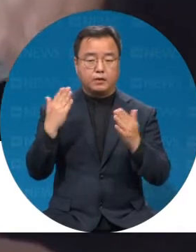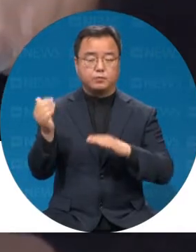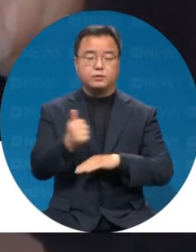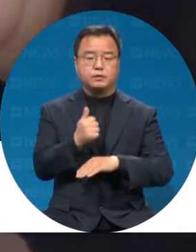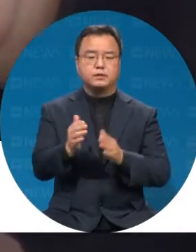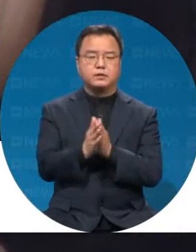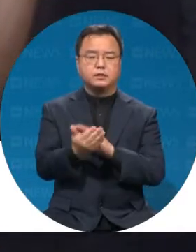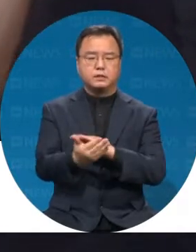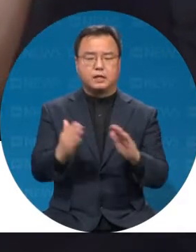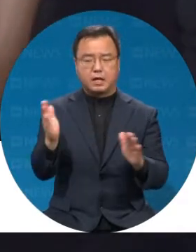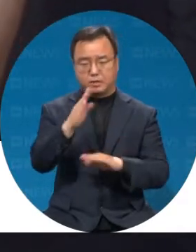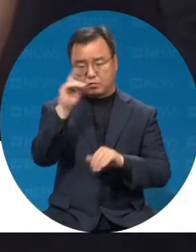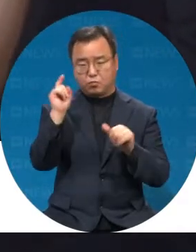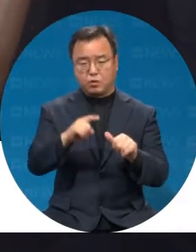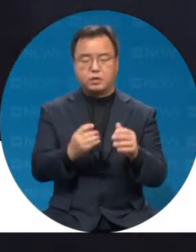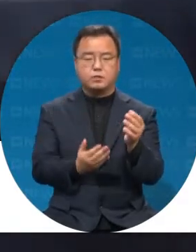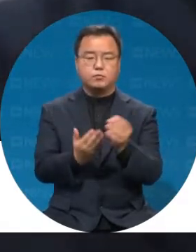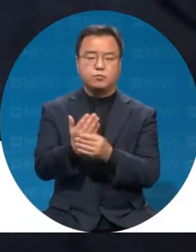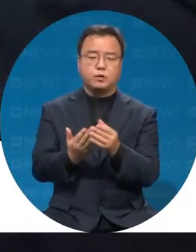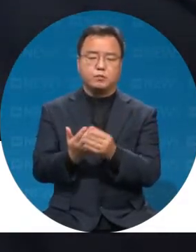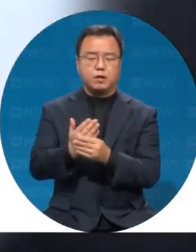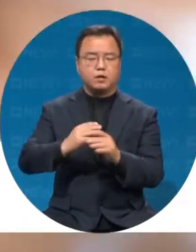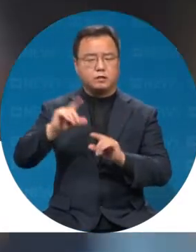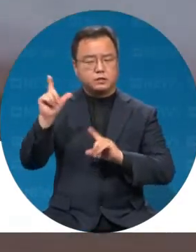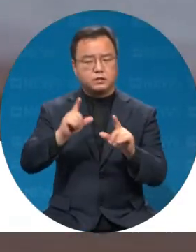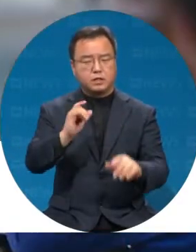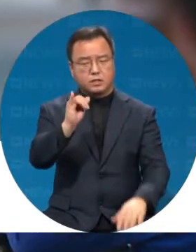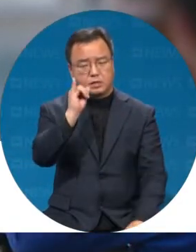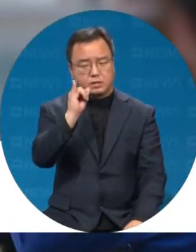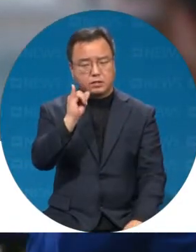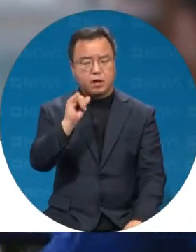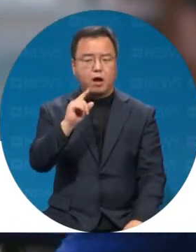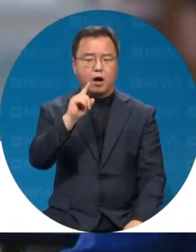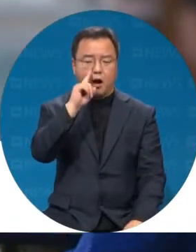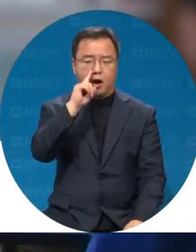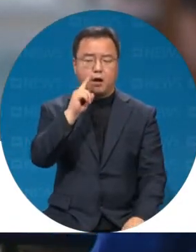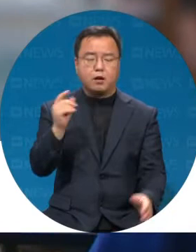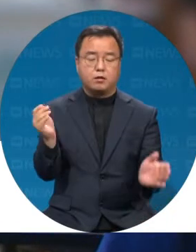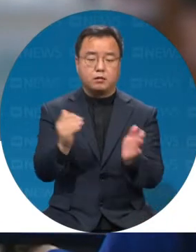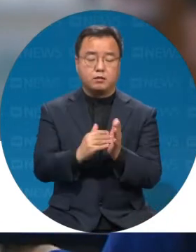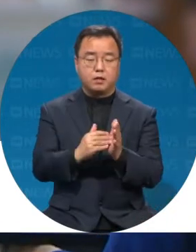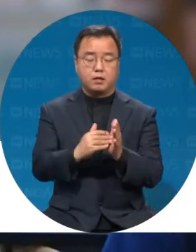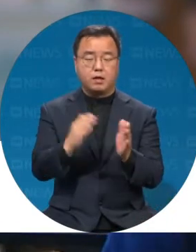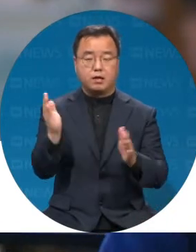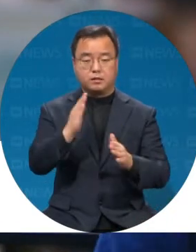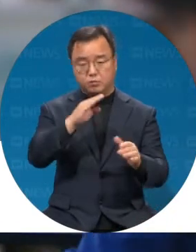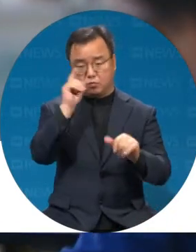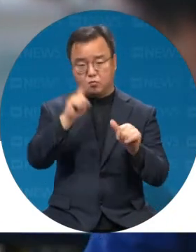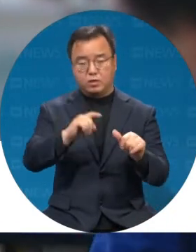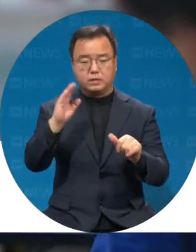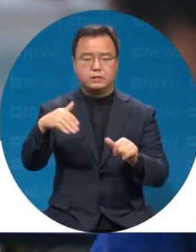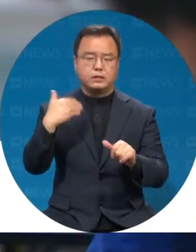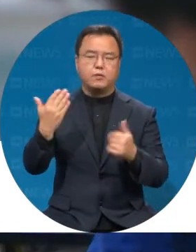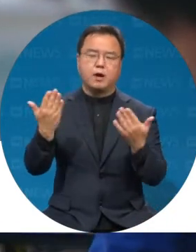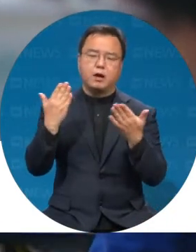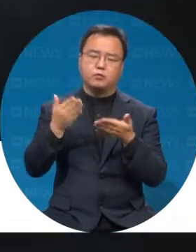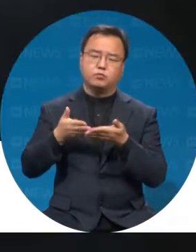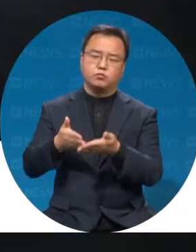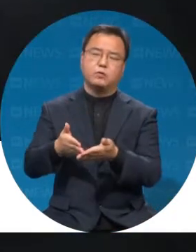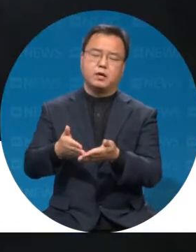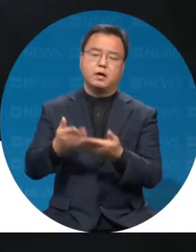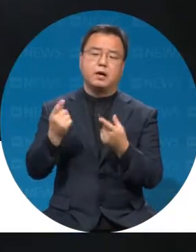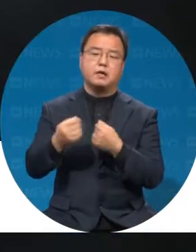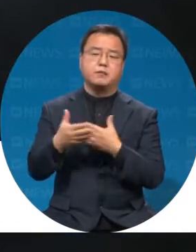따라 나왔습니다 증상 있어 코로나 검사를 받은 학생은 확진 판정을 받고 서야 학교에 알려 왔는데 같은 반